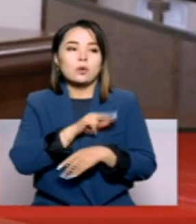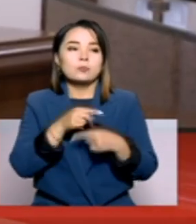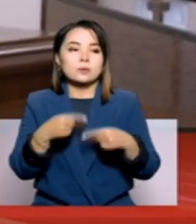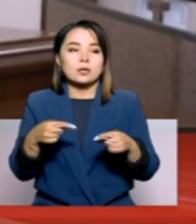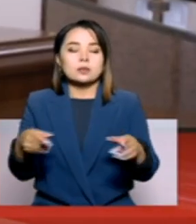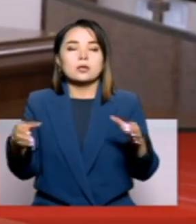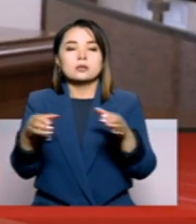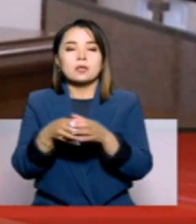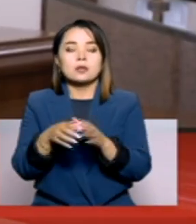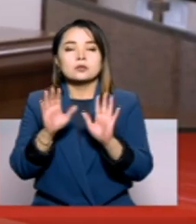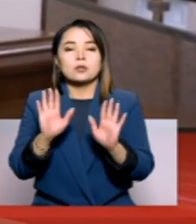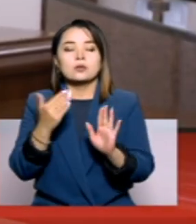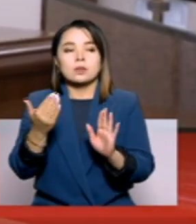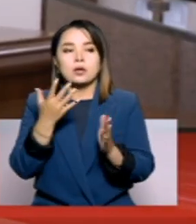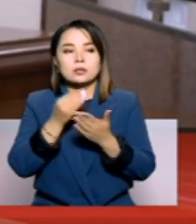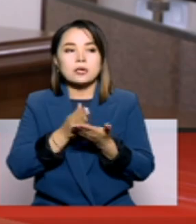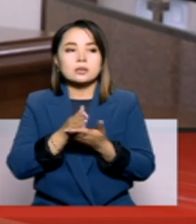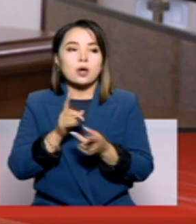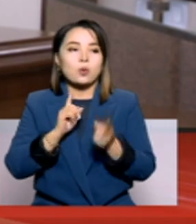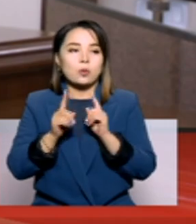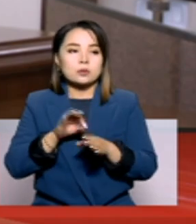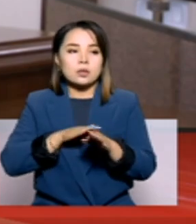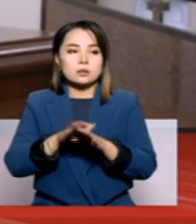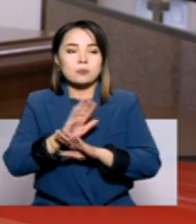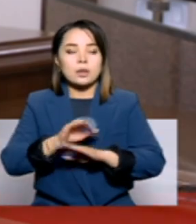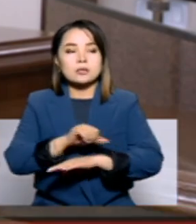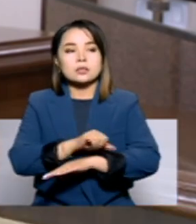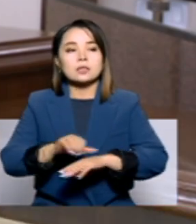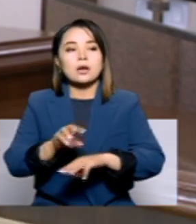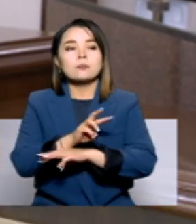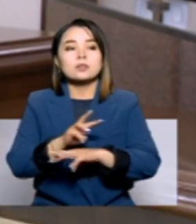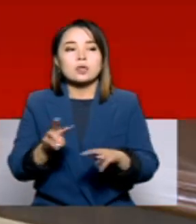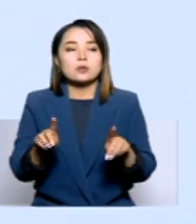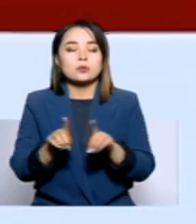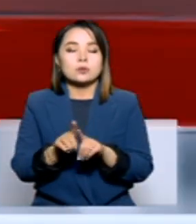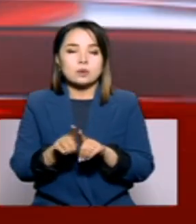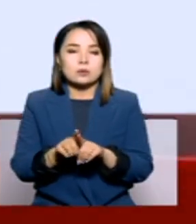салаларды. Ол тек қана саяси отырыстар емес, мысалы, сыртқы істер министрлігінде.